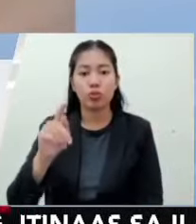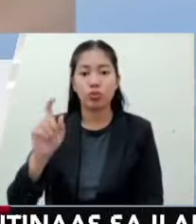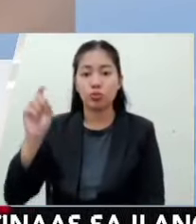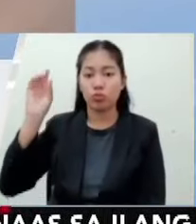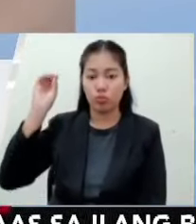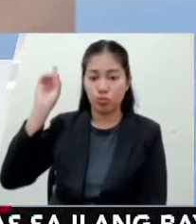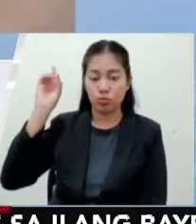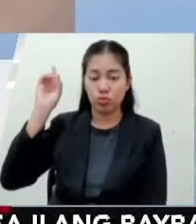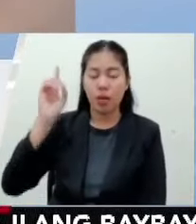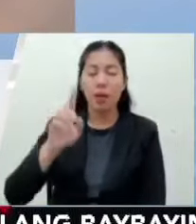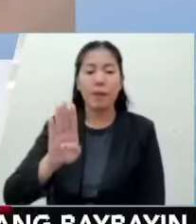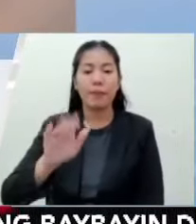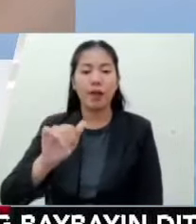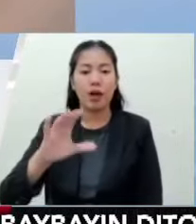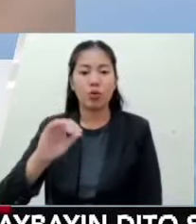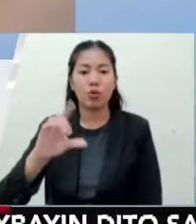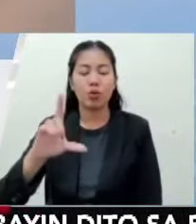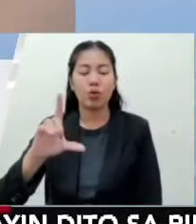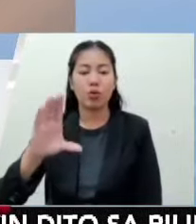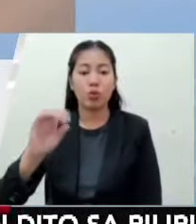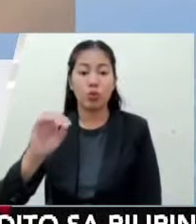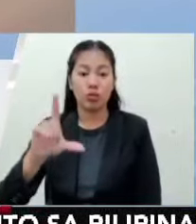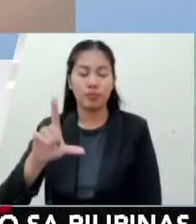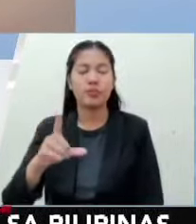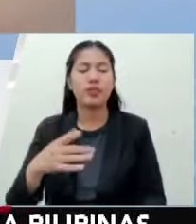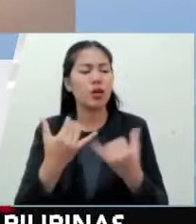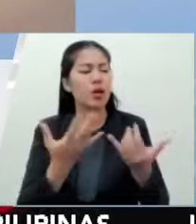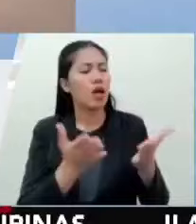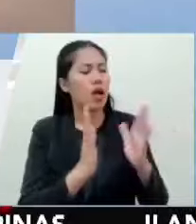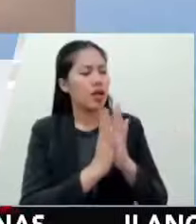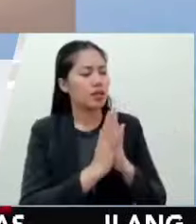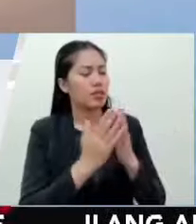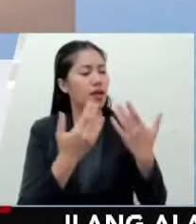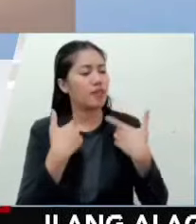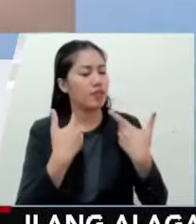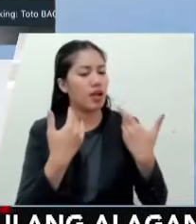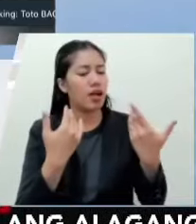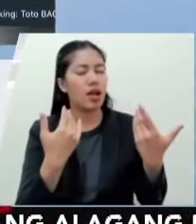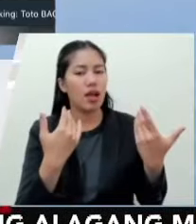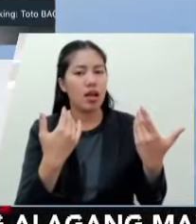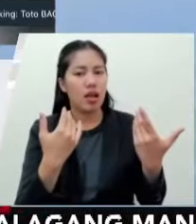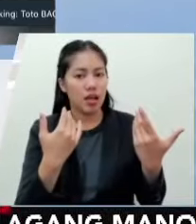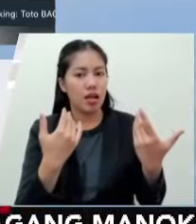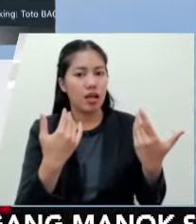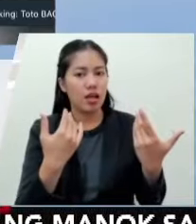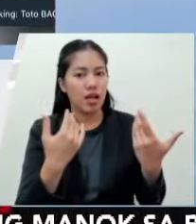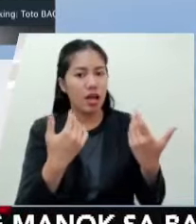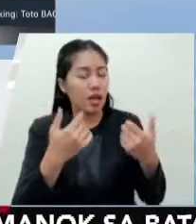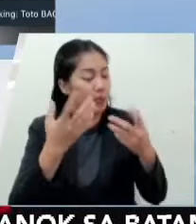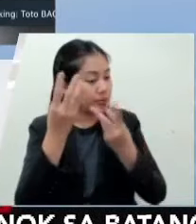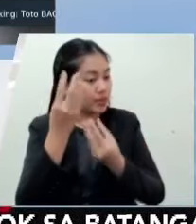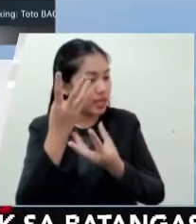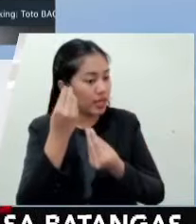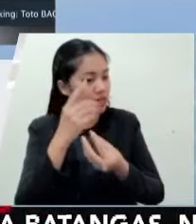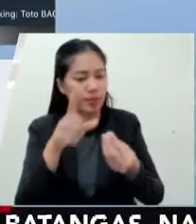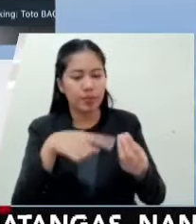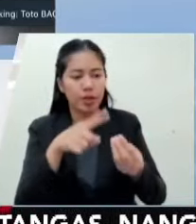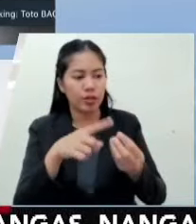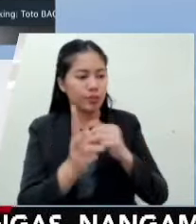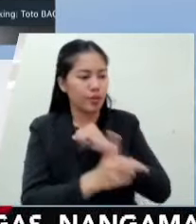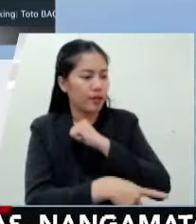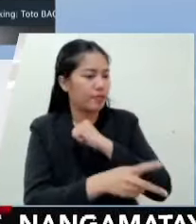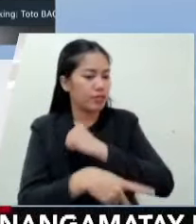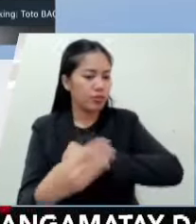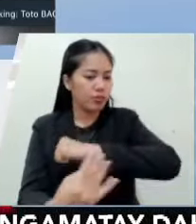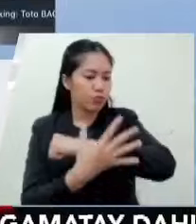pagtama ng tsunami sa mga lugar na nasa ilalim po ng tsunami warning? Wala po kaming nakitang unusual sea level changes sa mga lugar